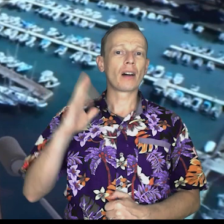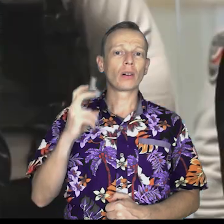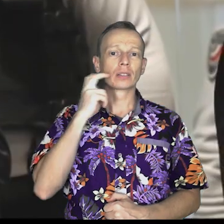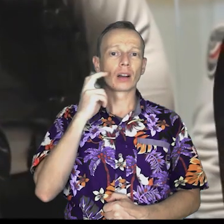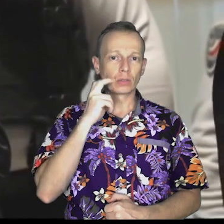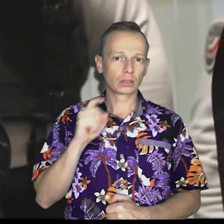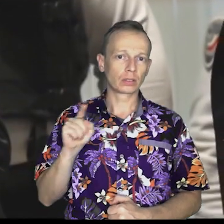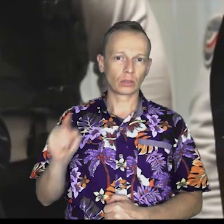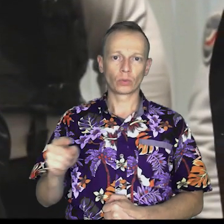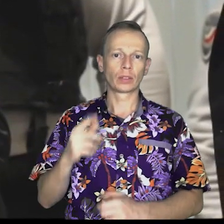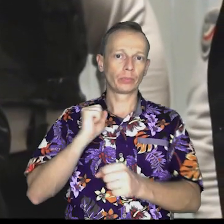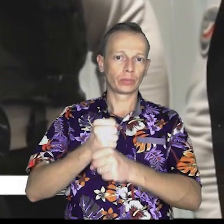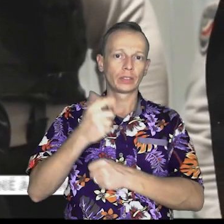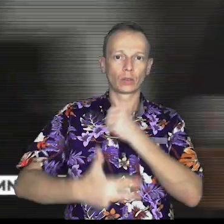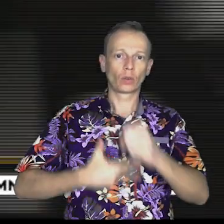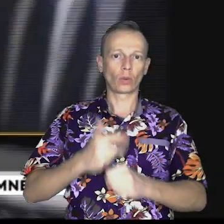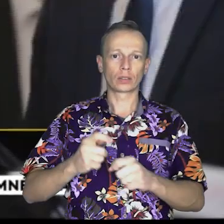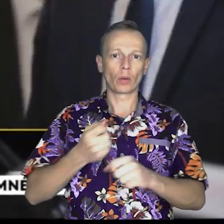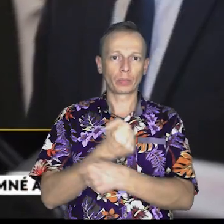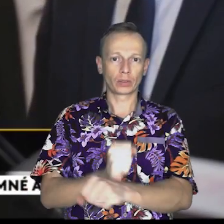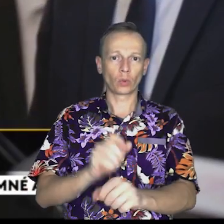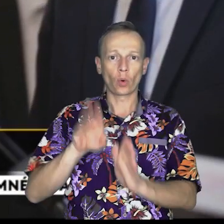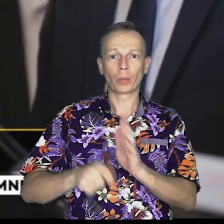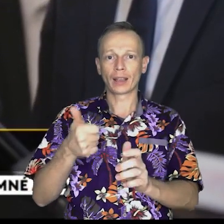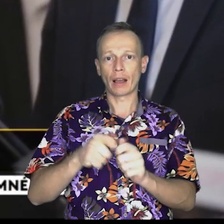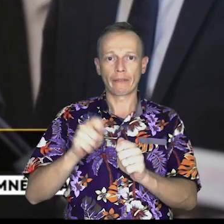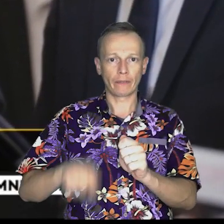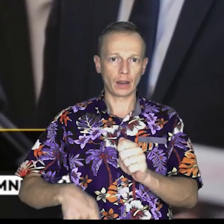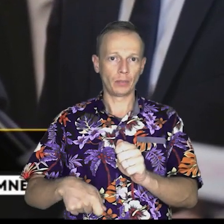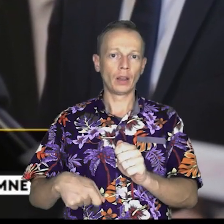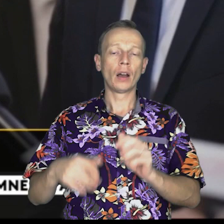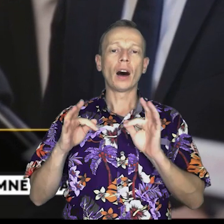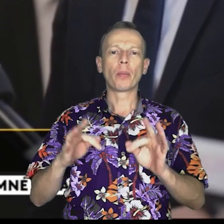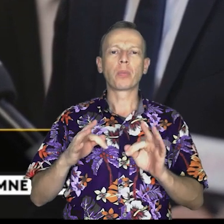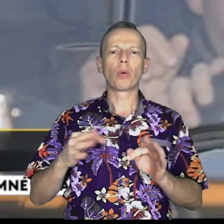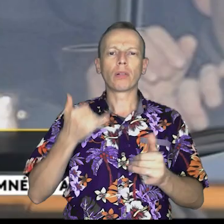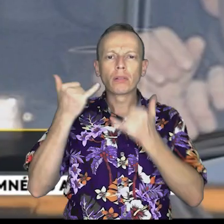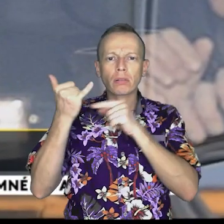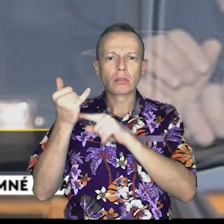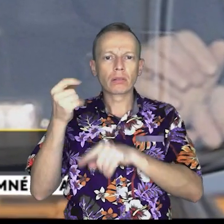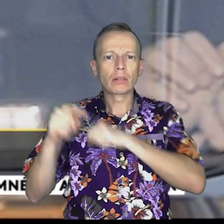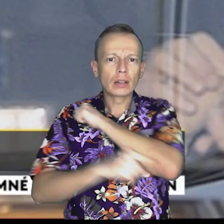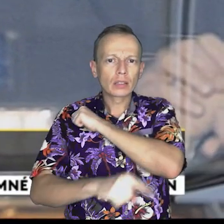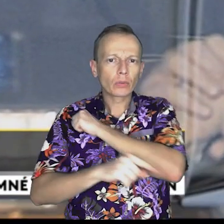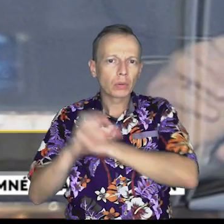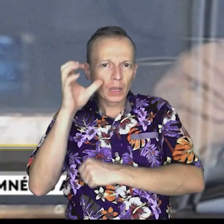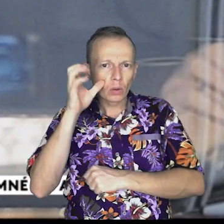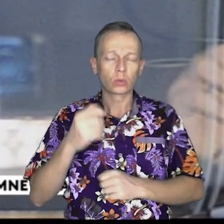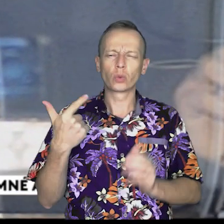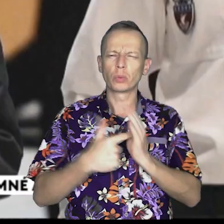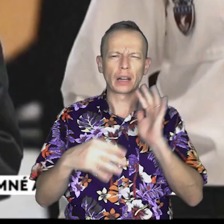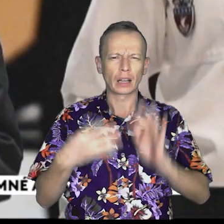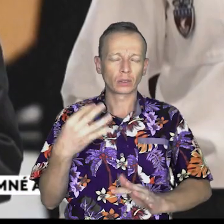a été condamné à 3 ans de prison, dont un ferme dans l'affaire dite des écoutes. C'était en 2014. L'ancien chef de l'État